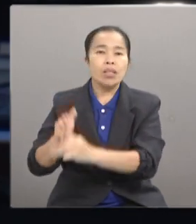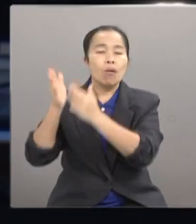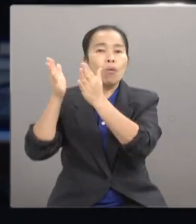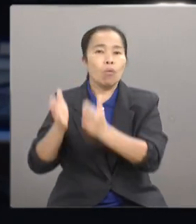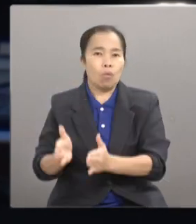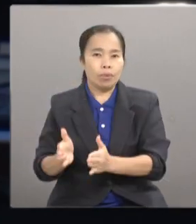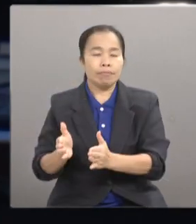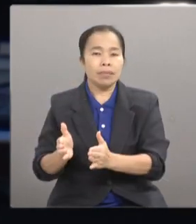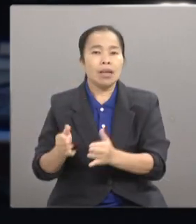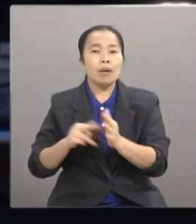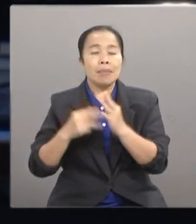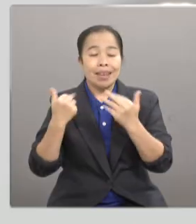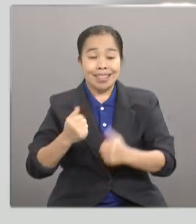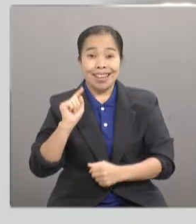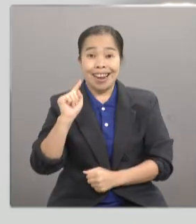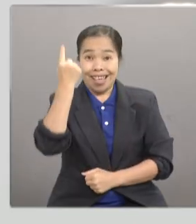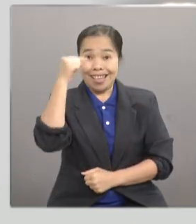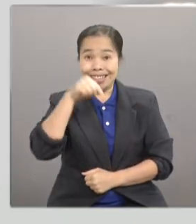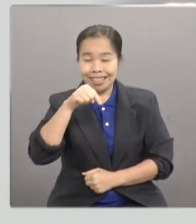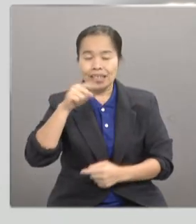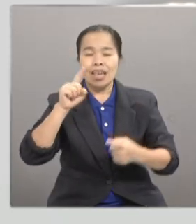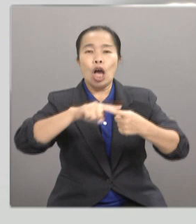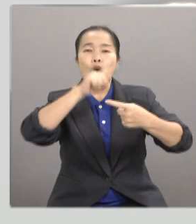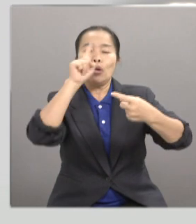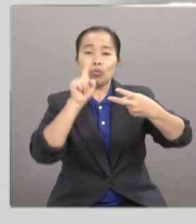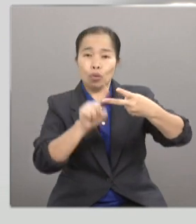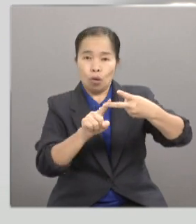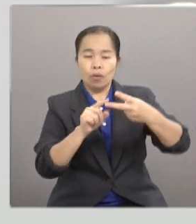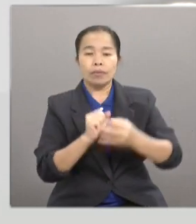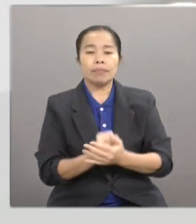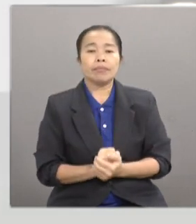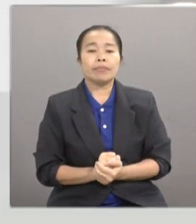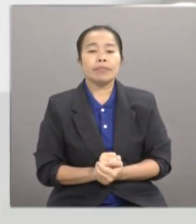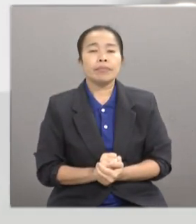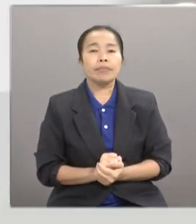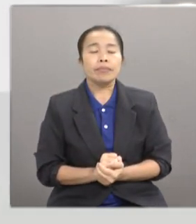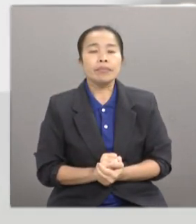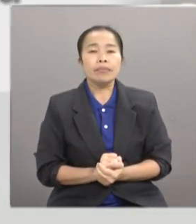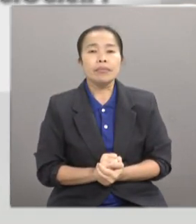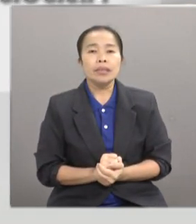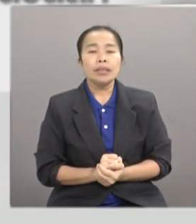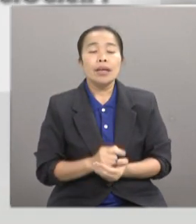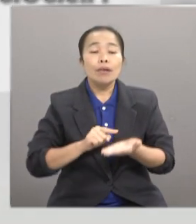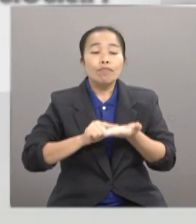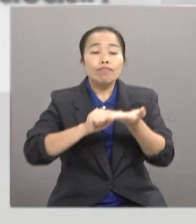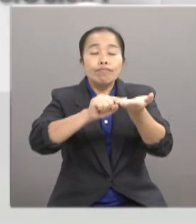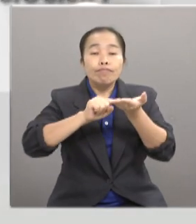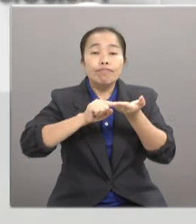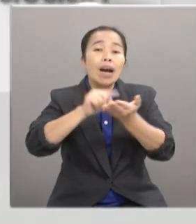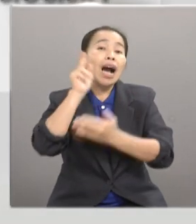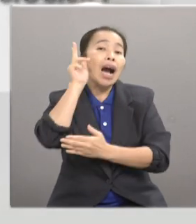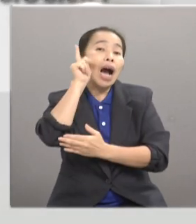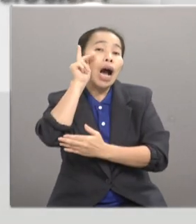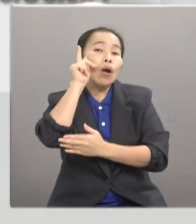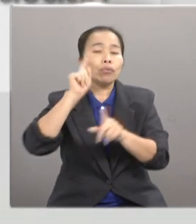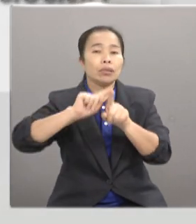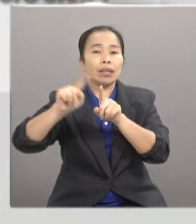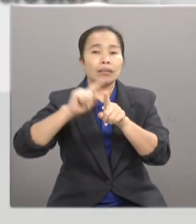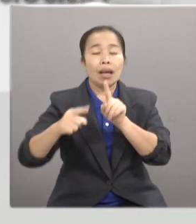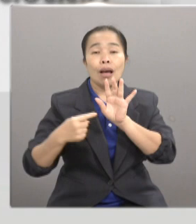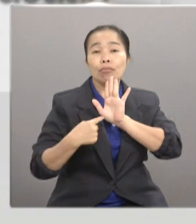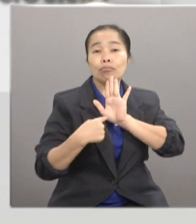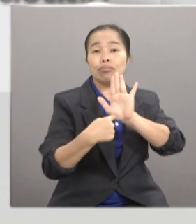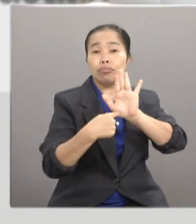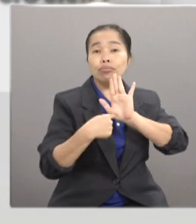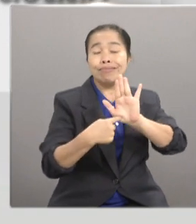ใช้หลกนี้เปหลกการเรองแรกก่อนเรื่องที่สองกคือเรื่องการนำเสนอข่าวแบบรอบด้าน